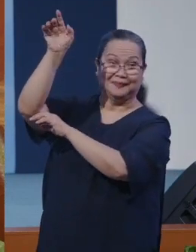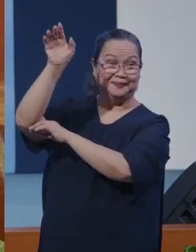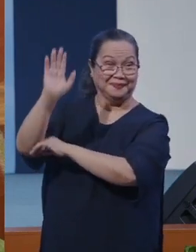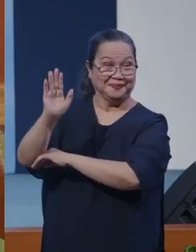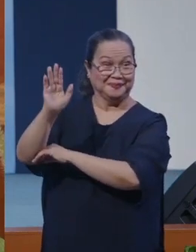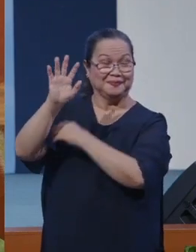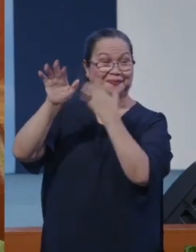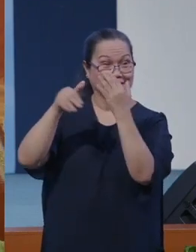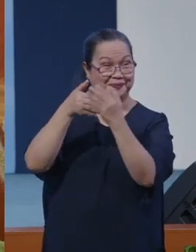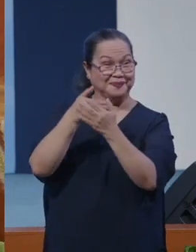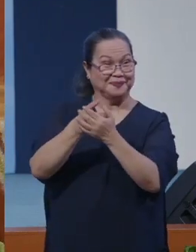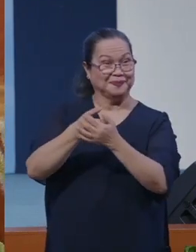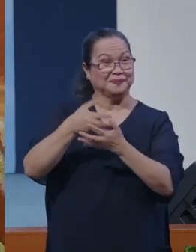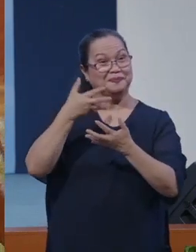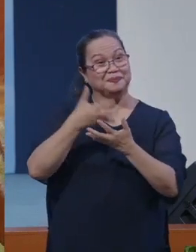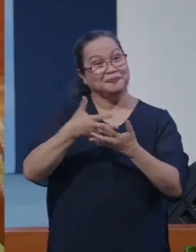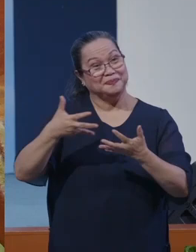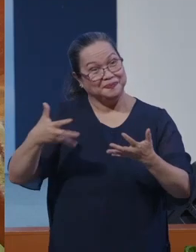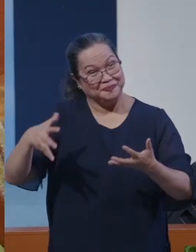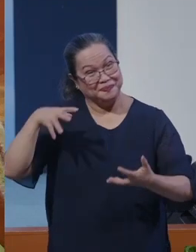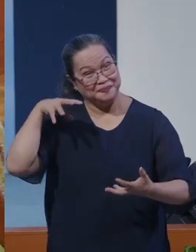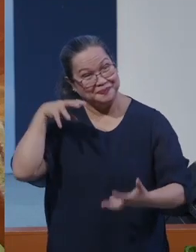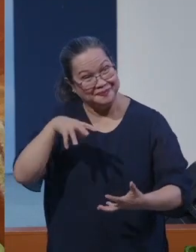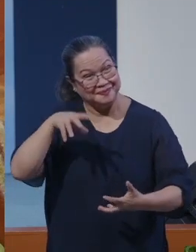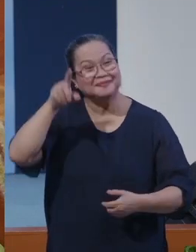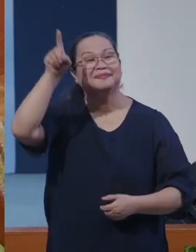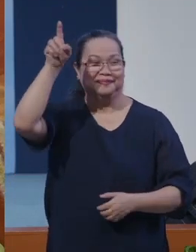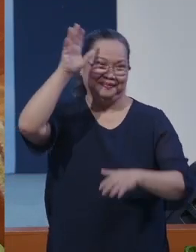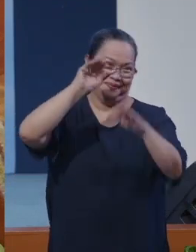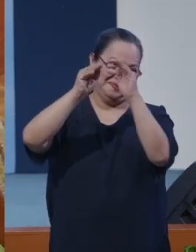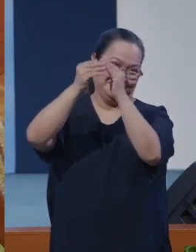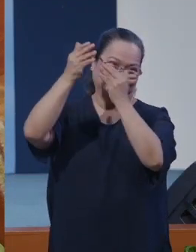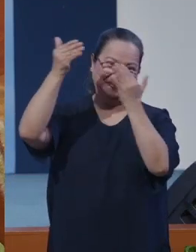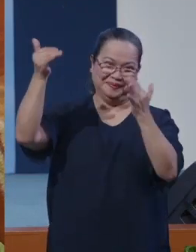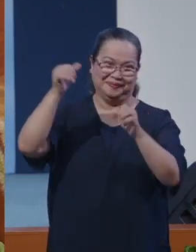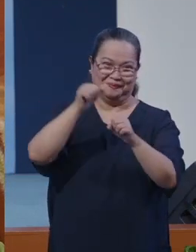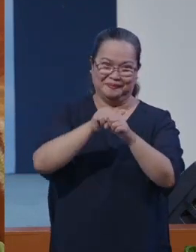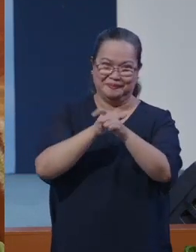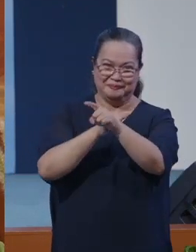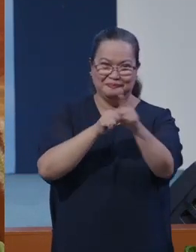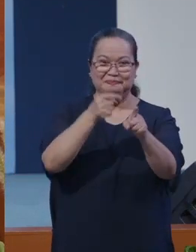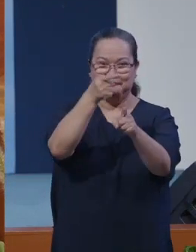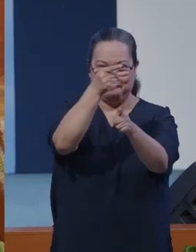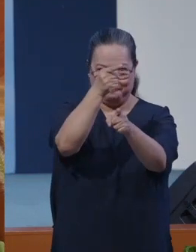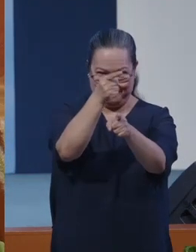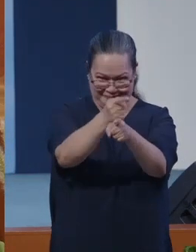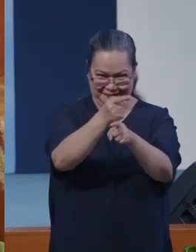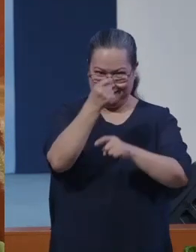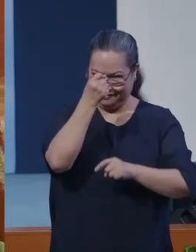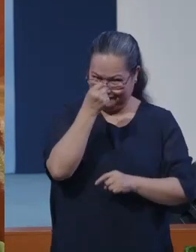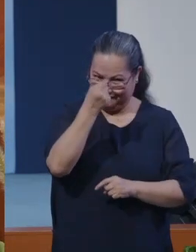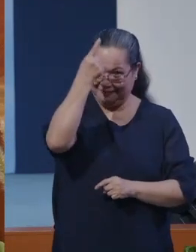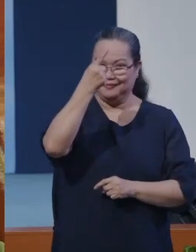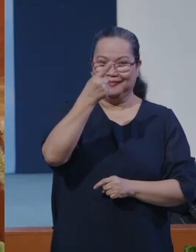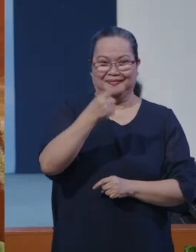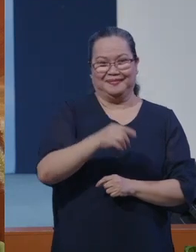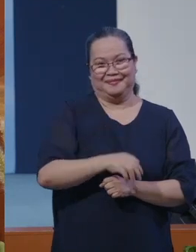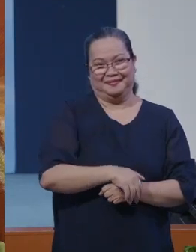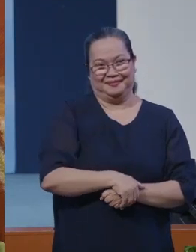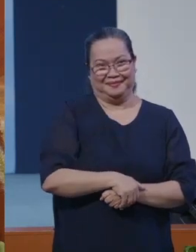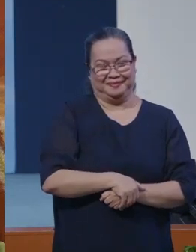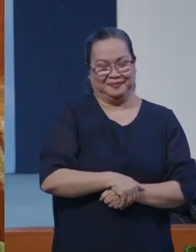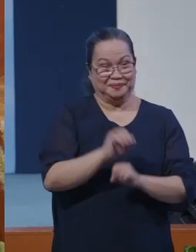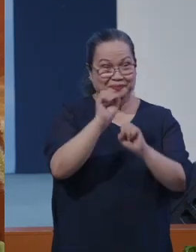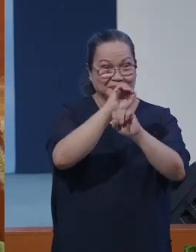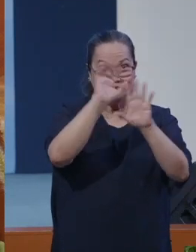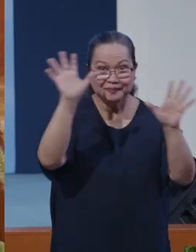Ang ating pong kayamanan ay nasa langit. So kailangan tama ang ating perspektibo. Ang malinaw